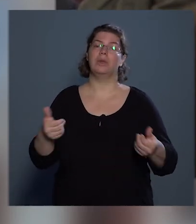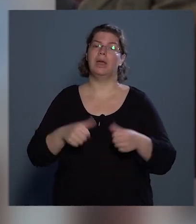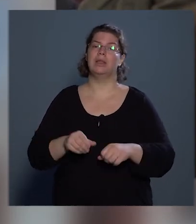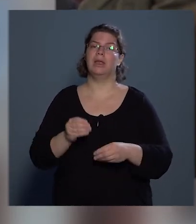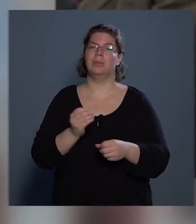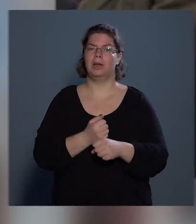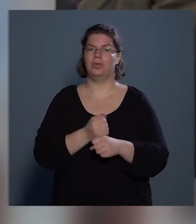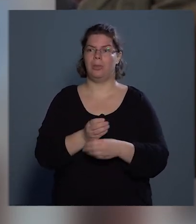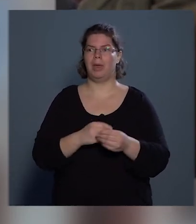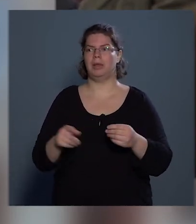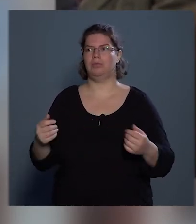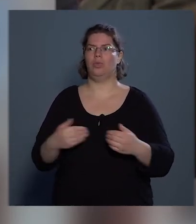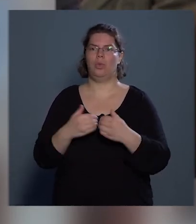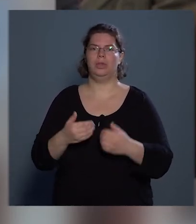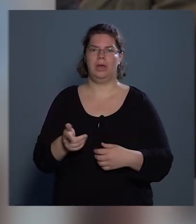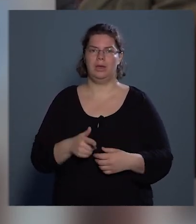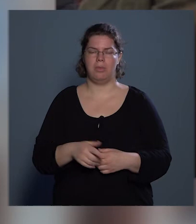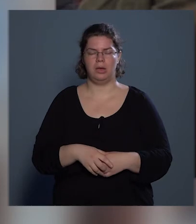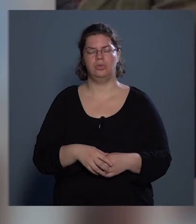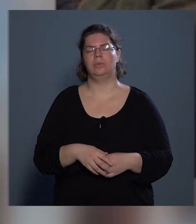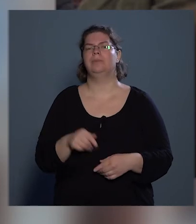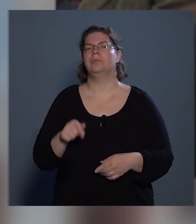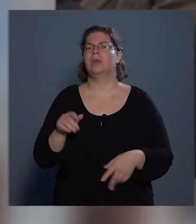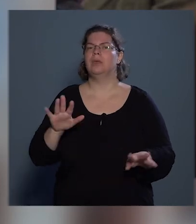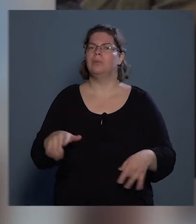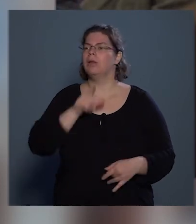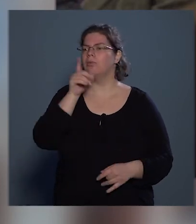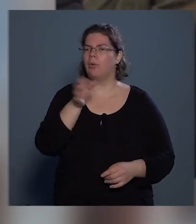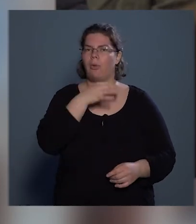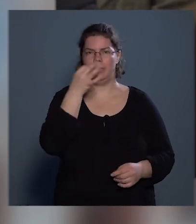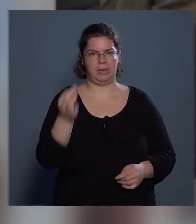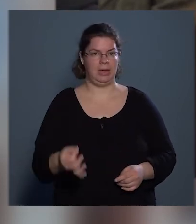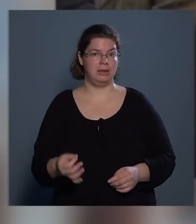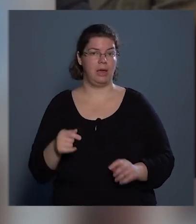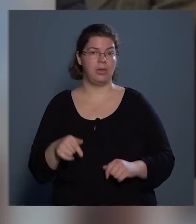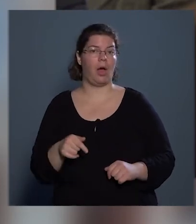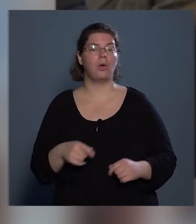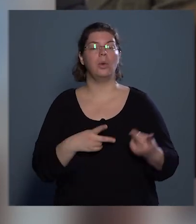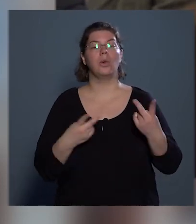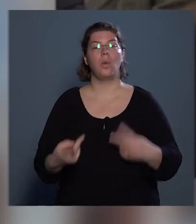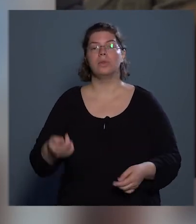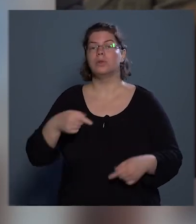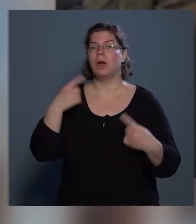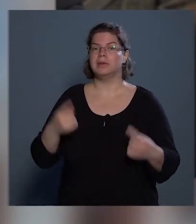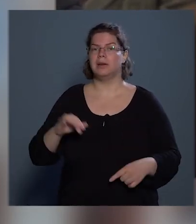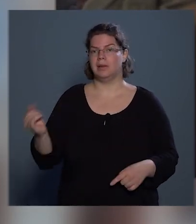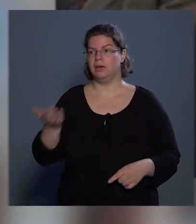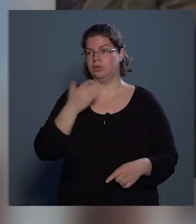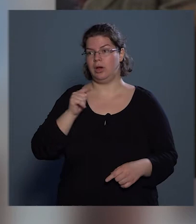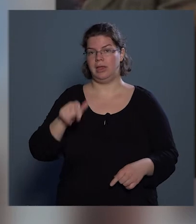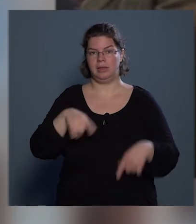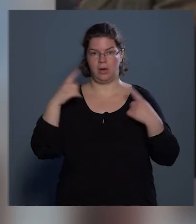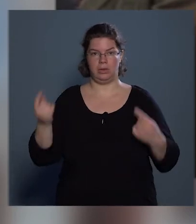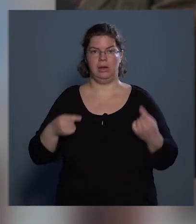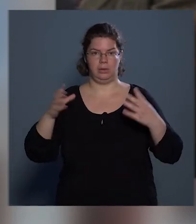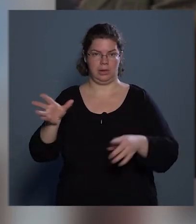egymást. Akkor itt majd fogom kérdezni, hogy az akkor hozott határozat, illetve ha ezt a határozatot